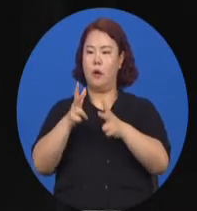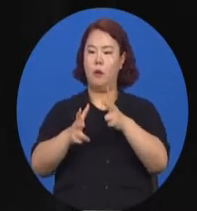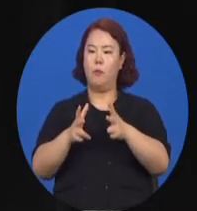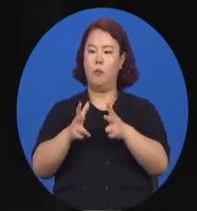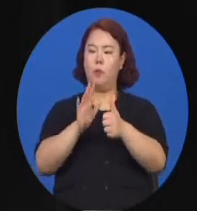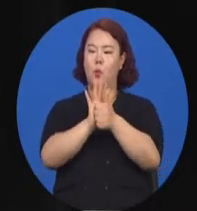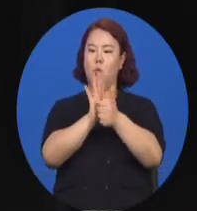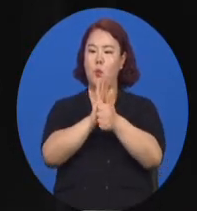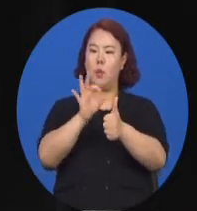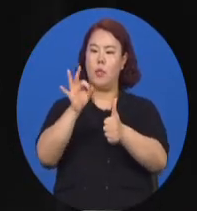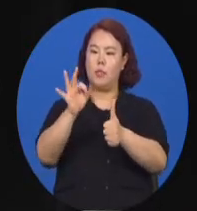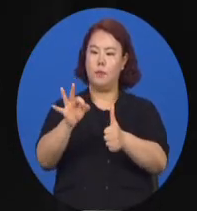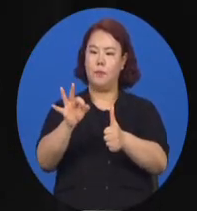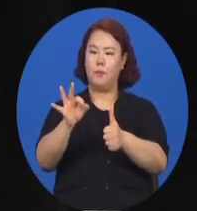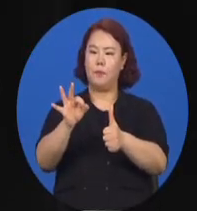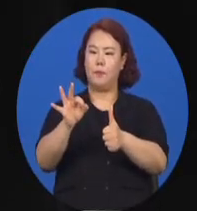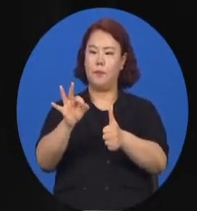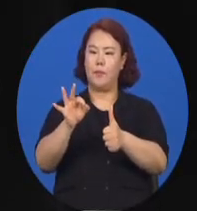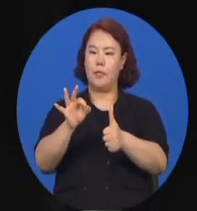직불제를 확대해야 합니다.